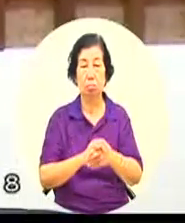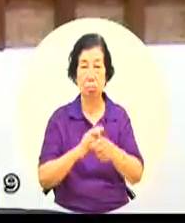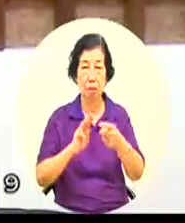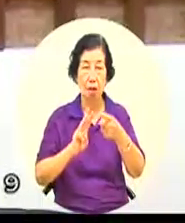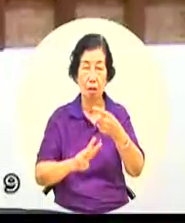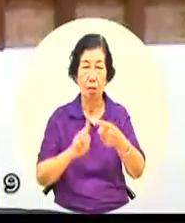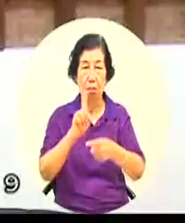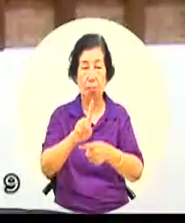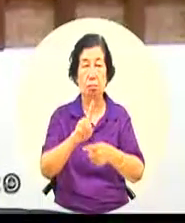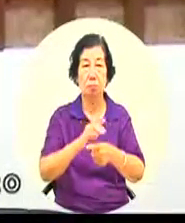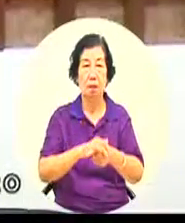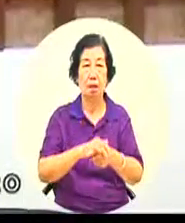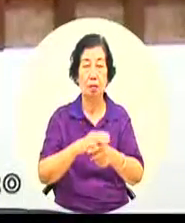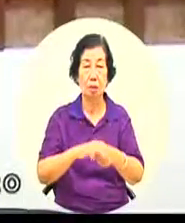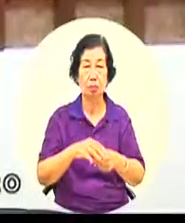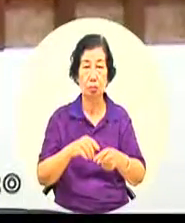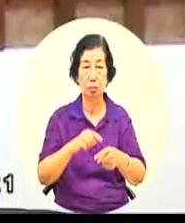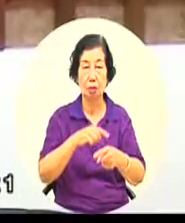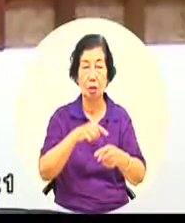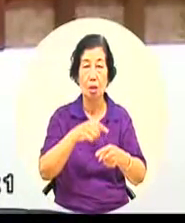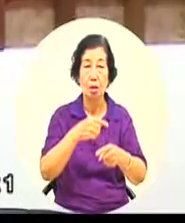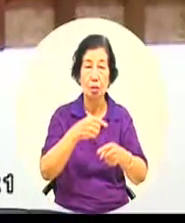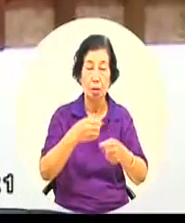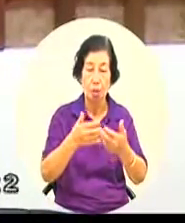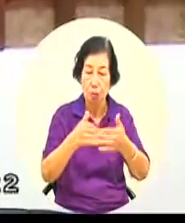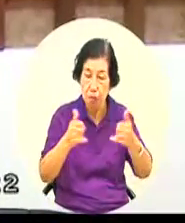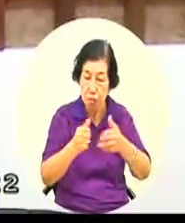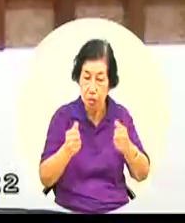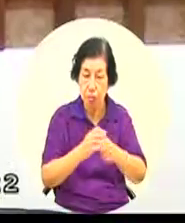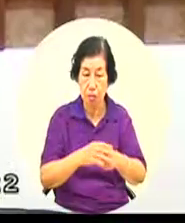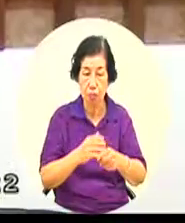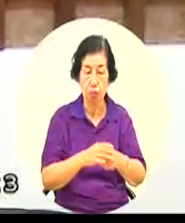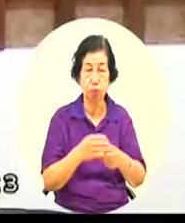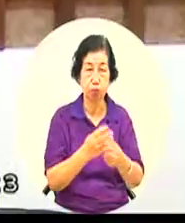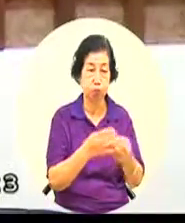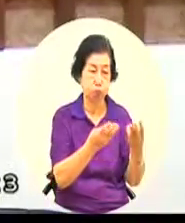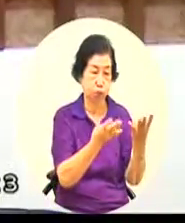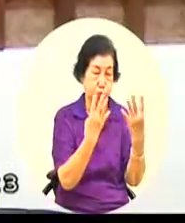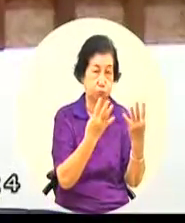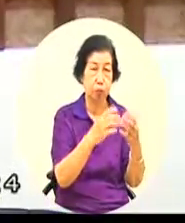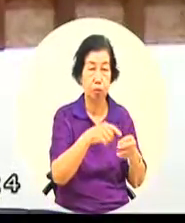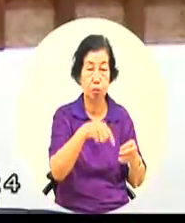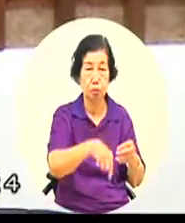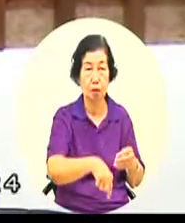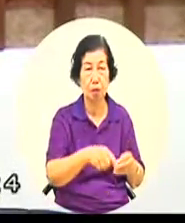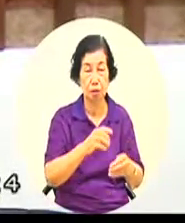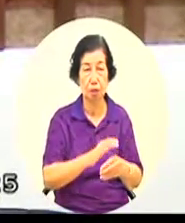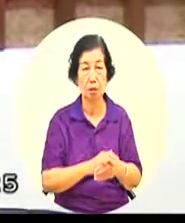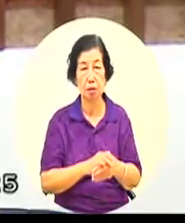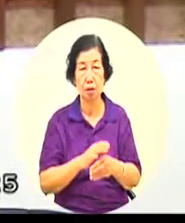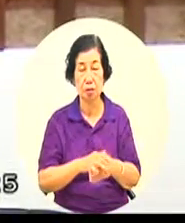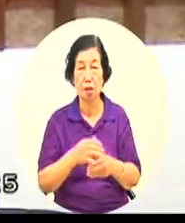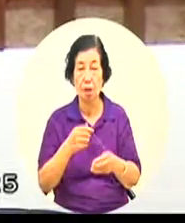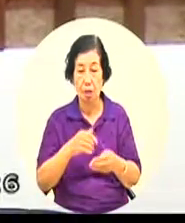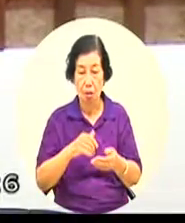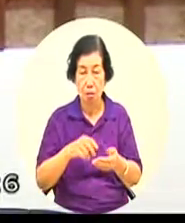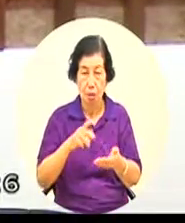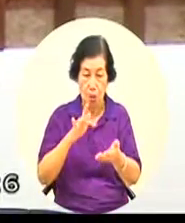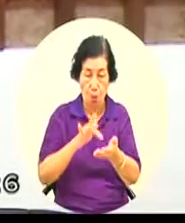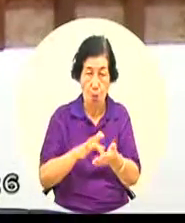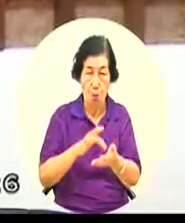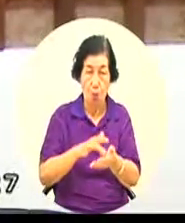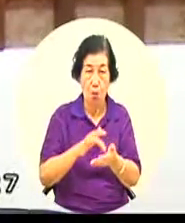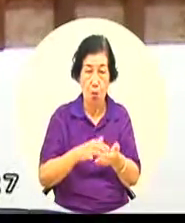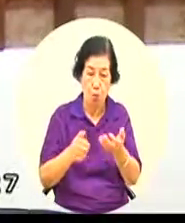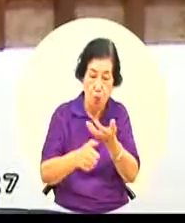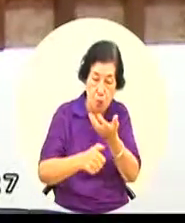拢走啊，安尼这有先学校吗？所以你看，毒品严不严重？真的很严重。好，哦，那如果修法变